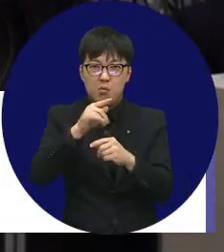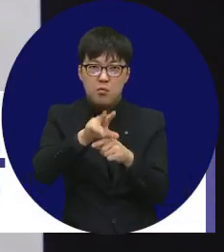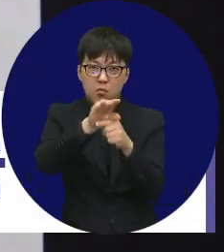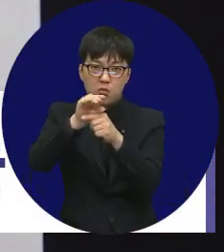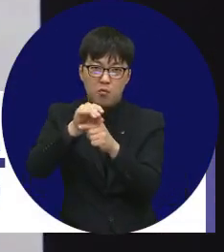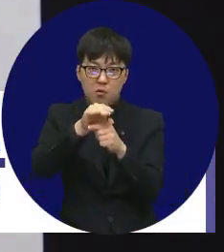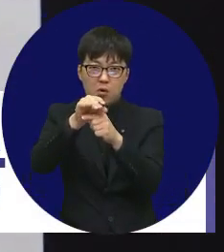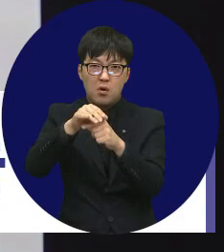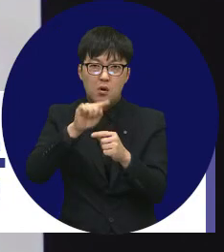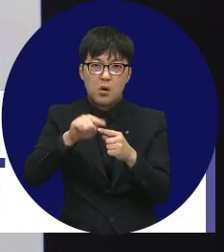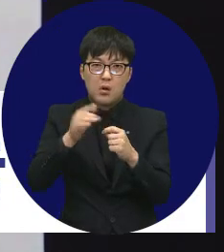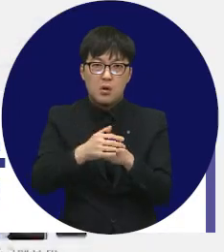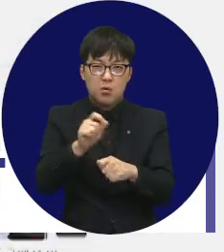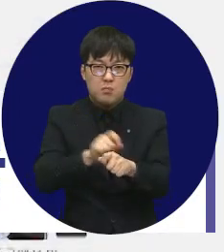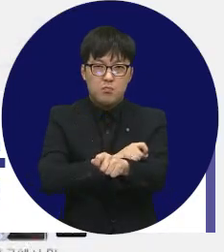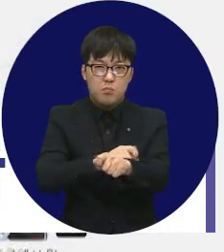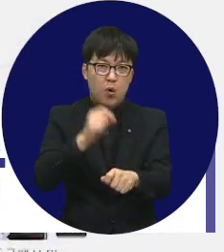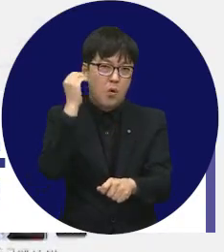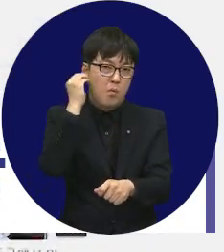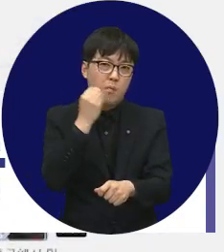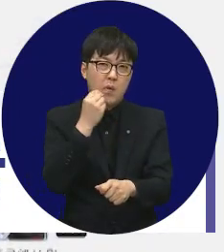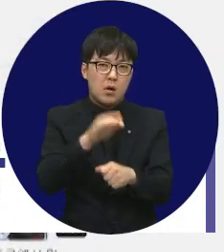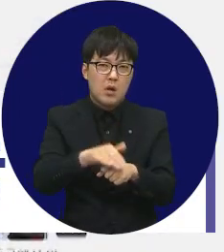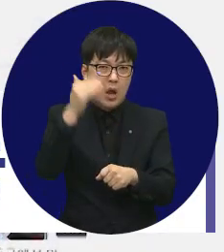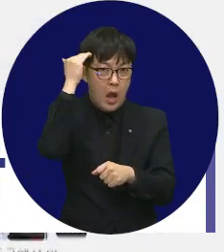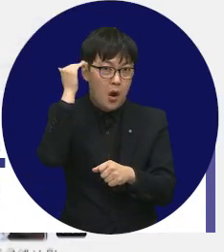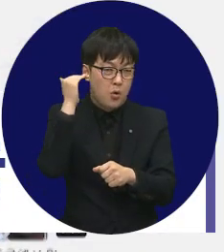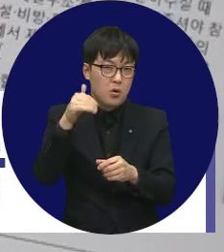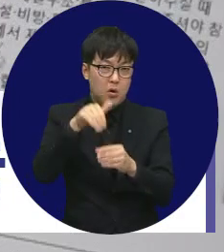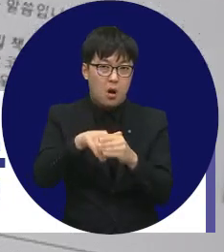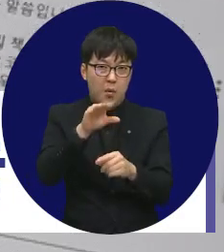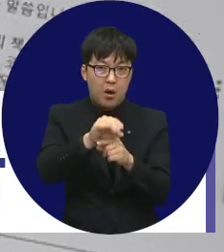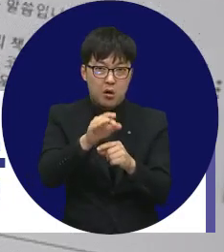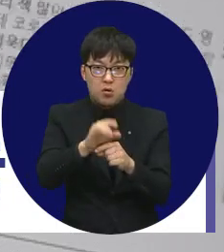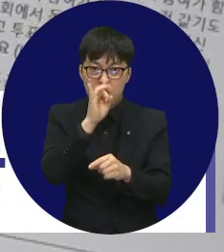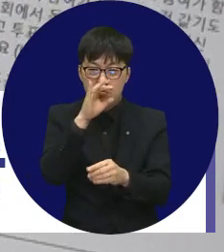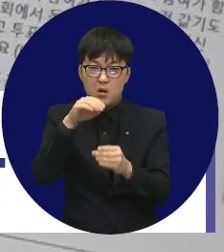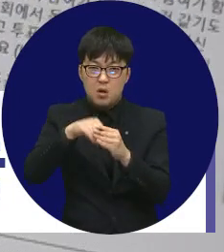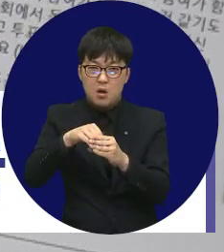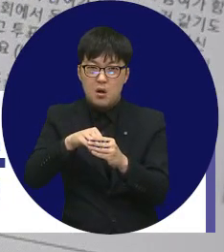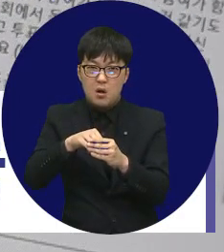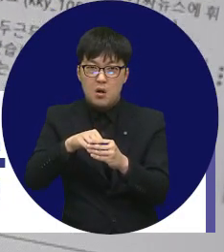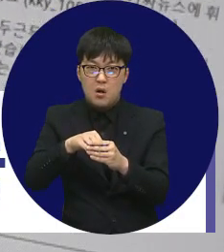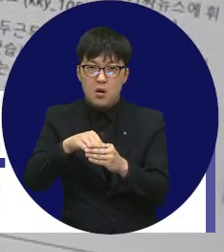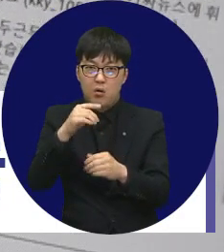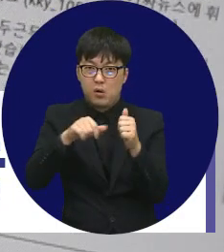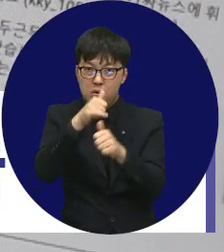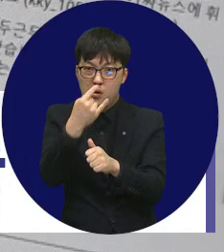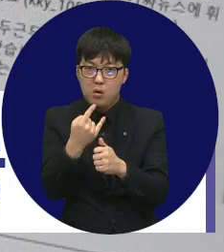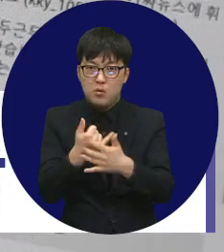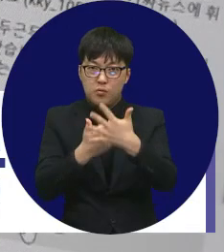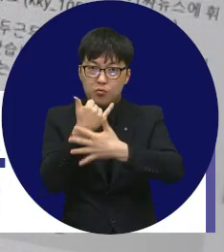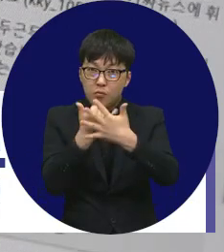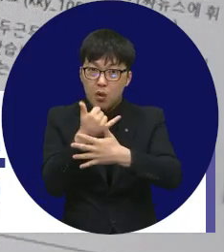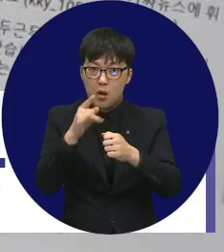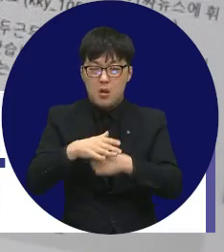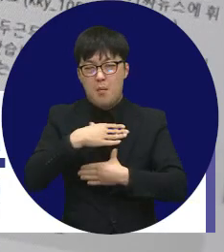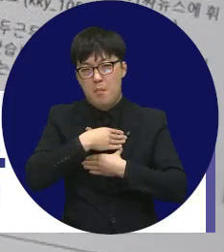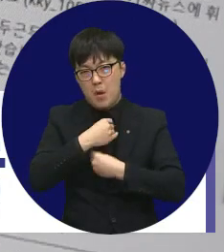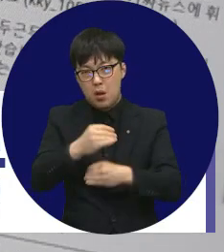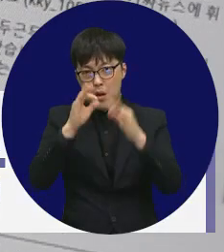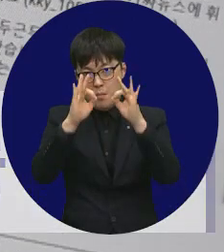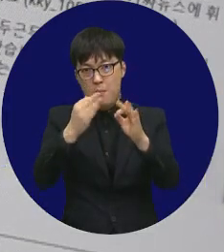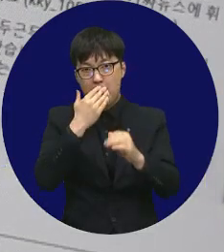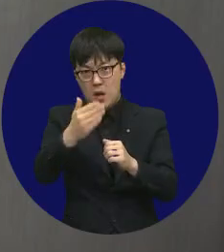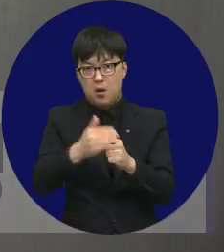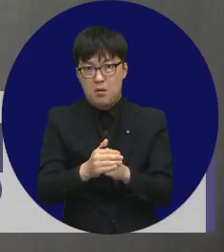제작해 특집 웹페이지와 한국선거방송, 중앙선관위 유튜브 채널 등에서 쉽고 편안하게 만나볼 수